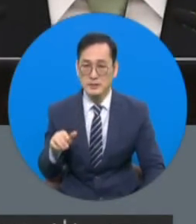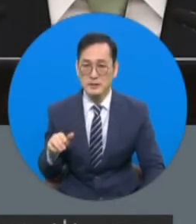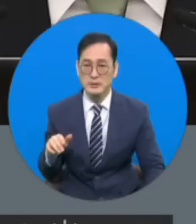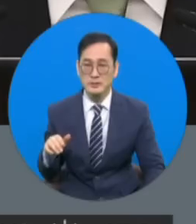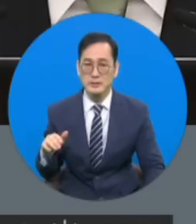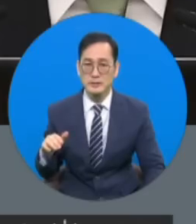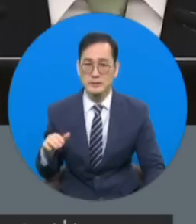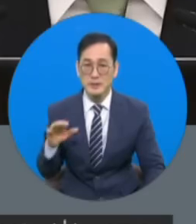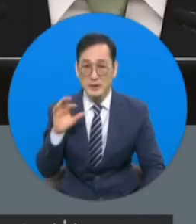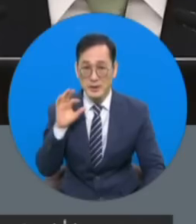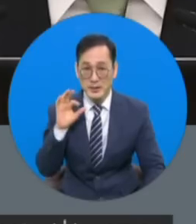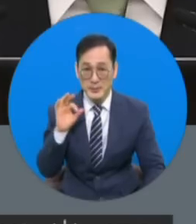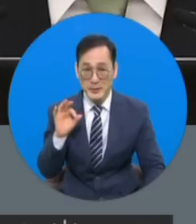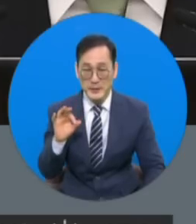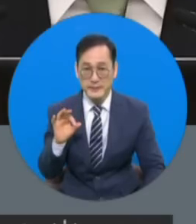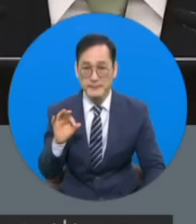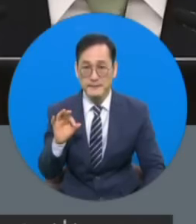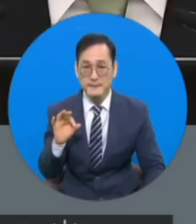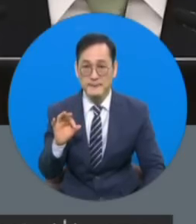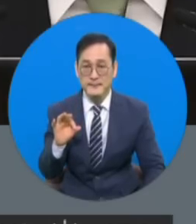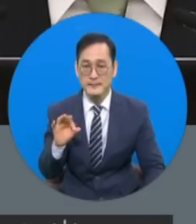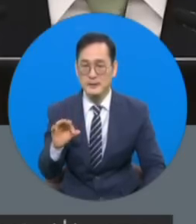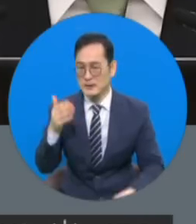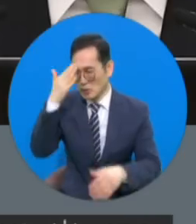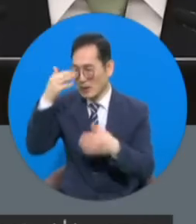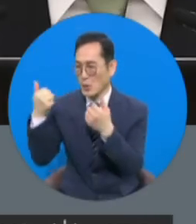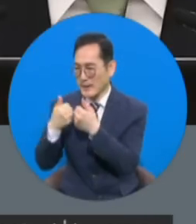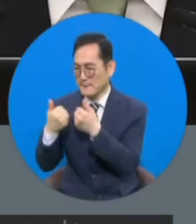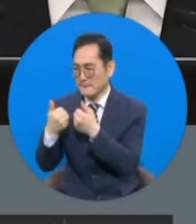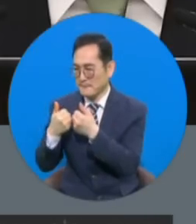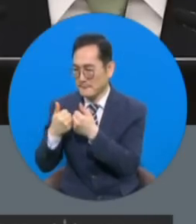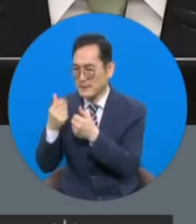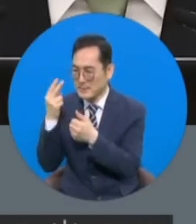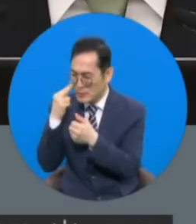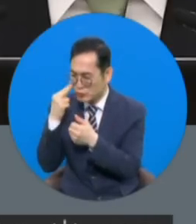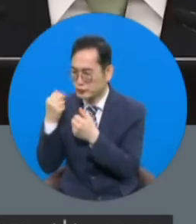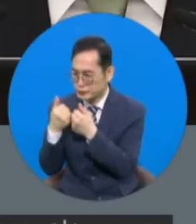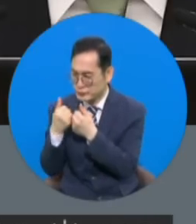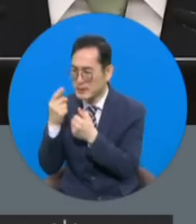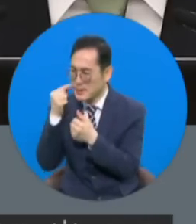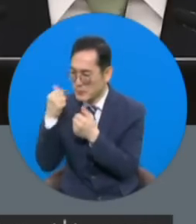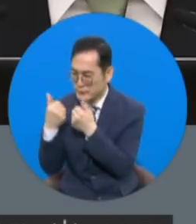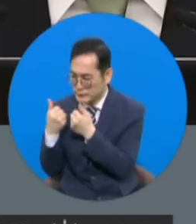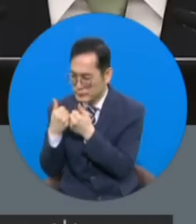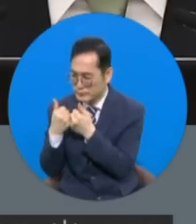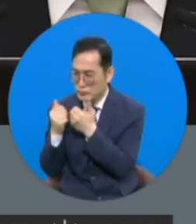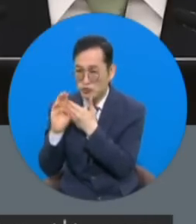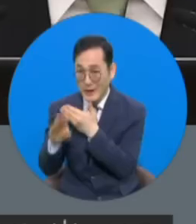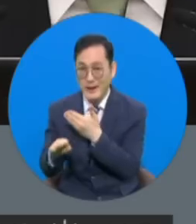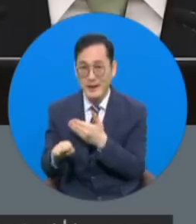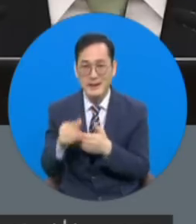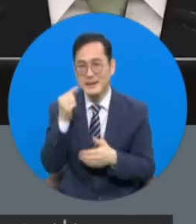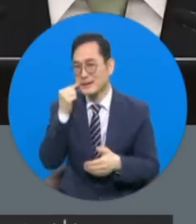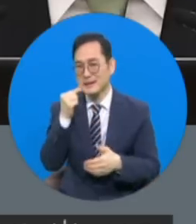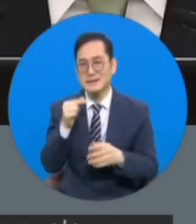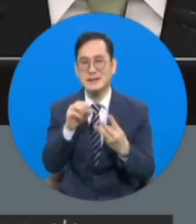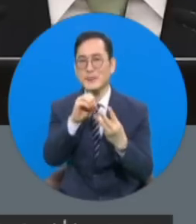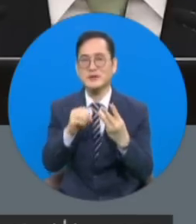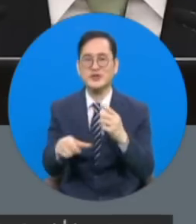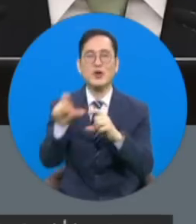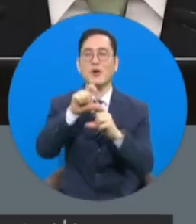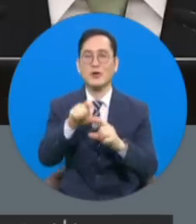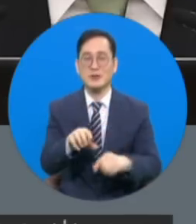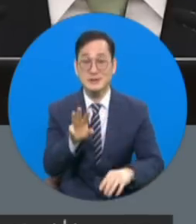직무수행평가를 보면 한미정상회담 한일 정상회담을 거치면서 지지율이 3% 포인트 상승을 했습니다